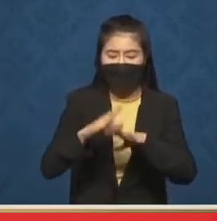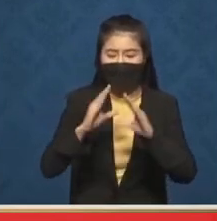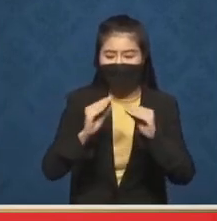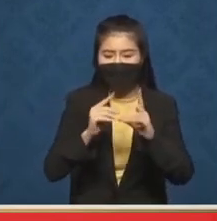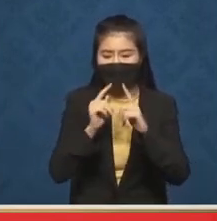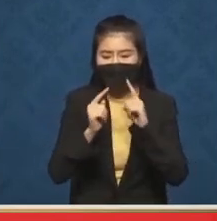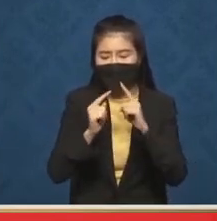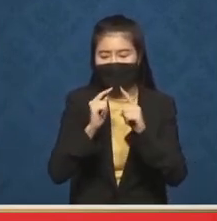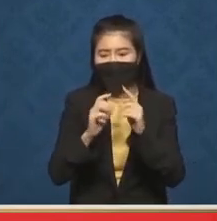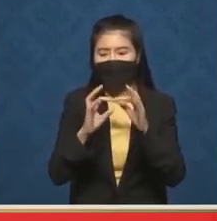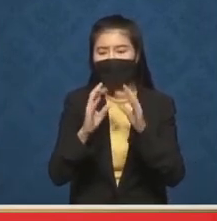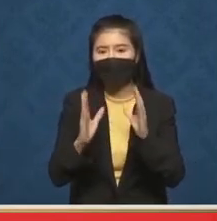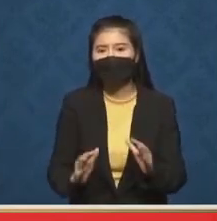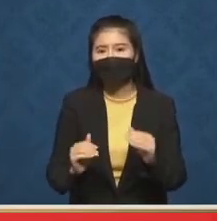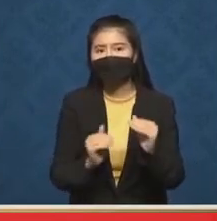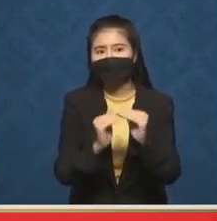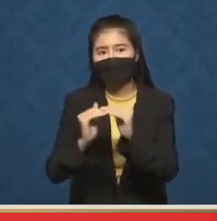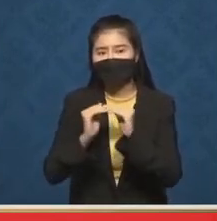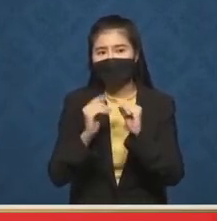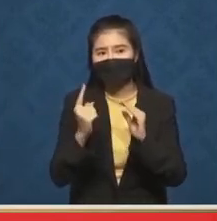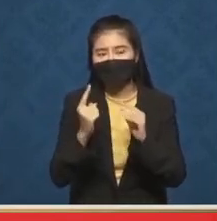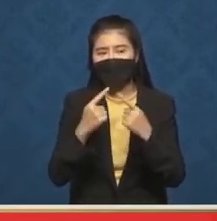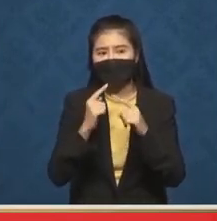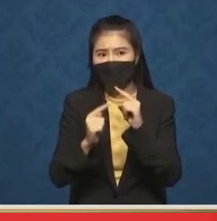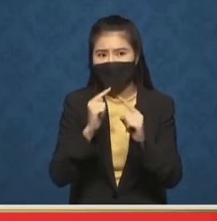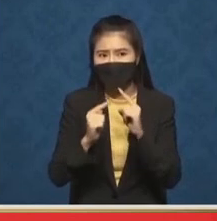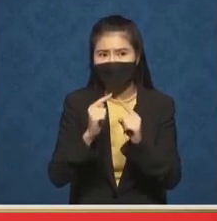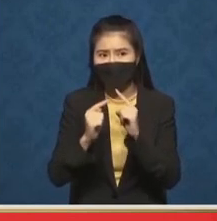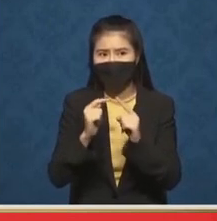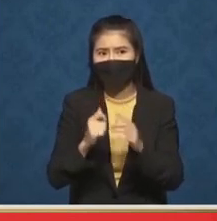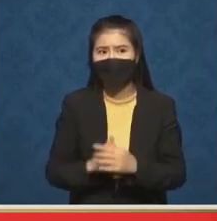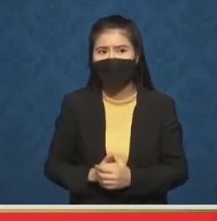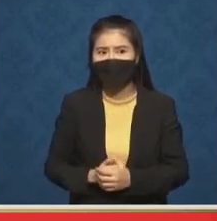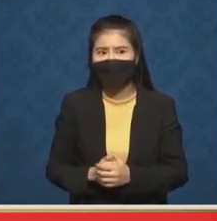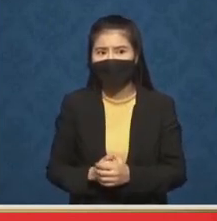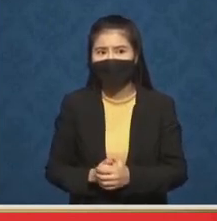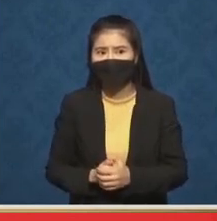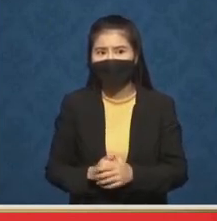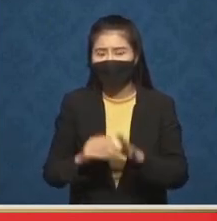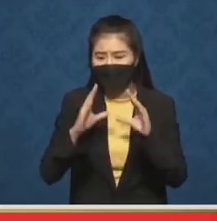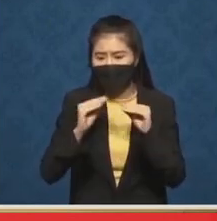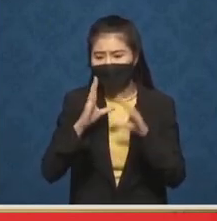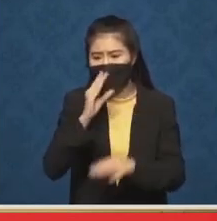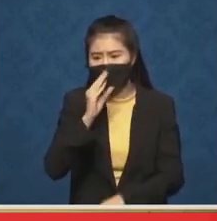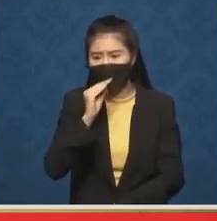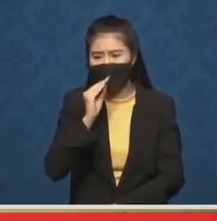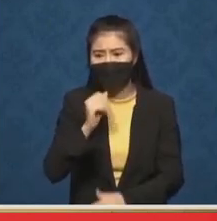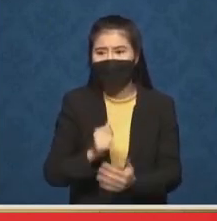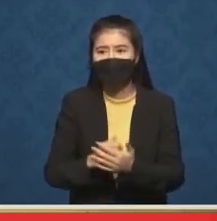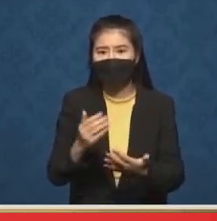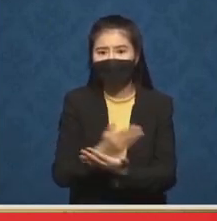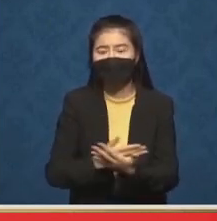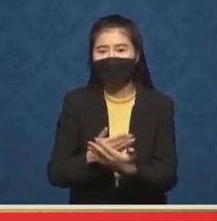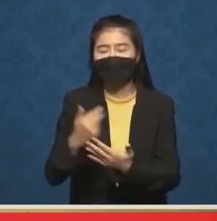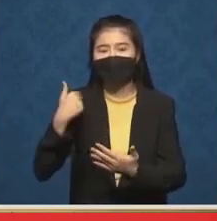ของมนุสสทธรทอย่เดยว ที่เราพูดถึงแต่เรากตพูดโยงไปถงเรื่องที่เรา Emirate wahr จะ้พ